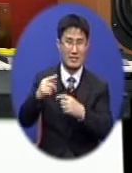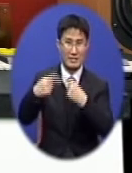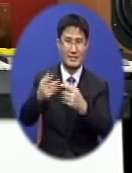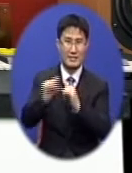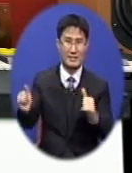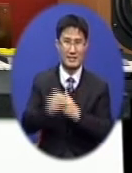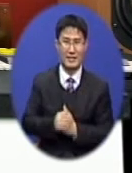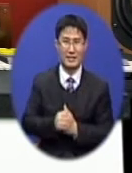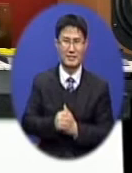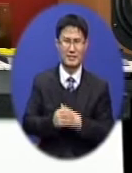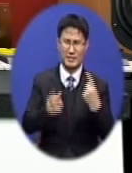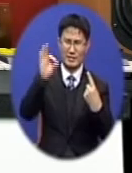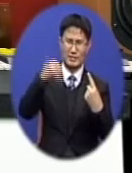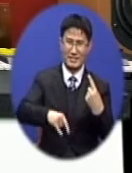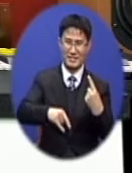오늘의 장원.